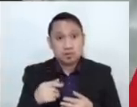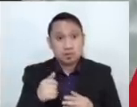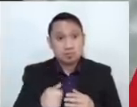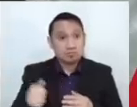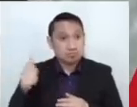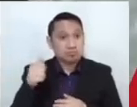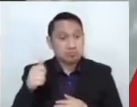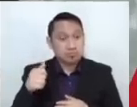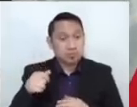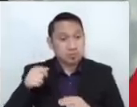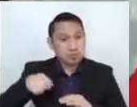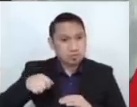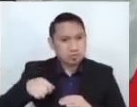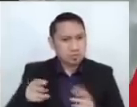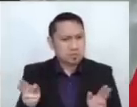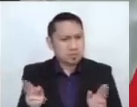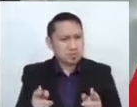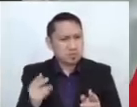panandalian lang kasi